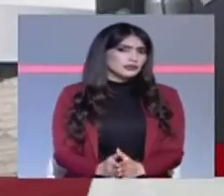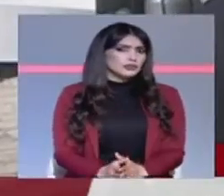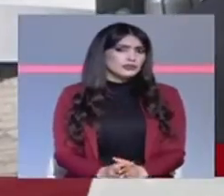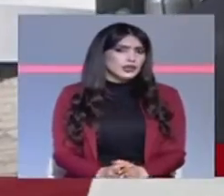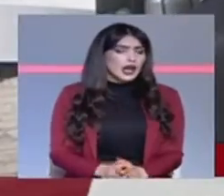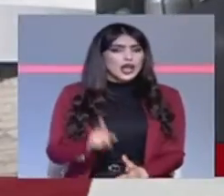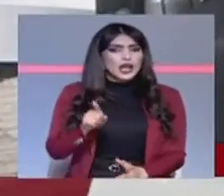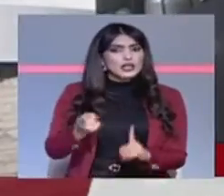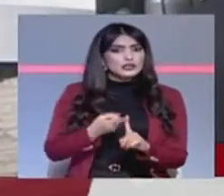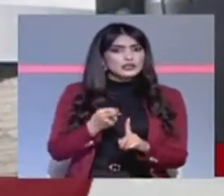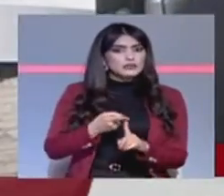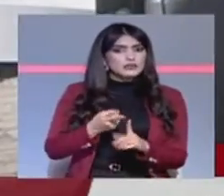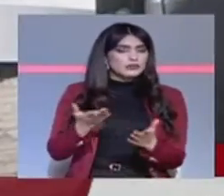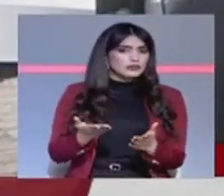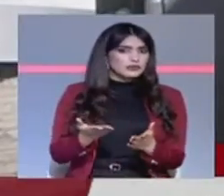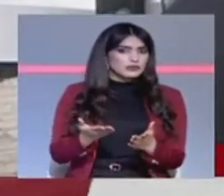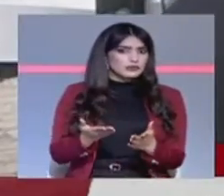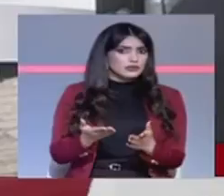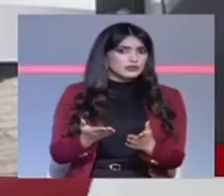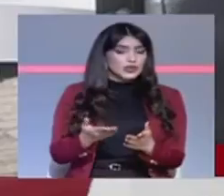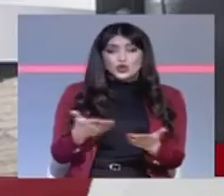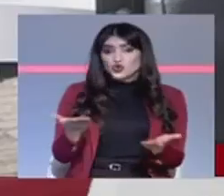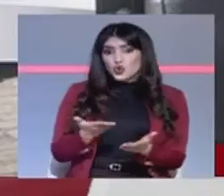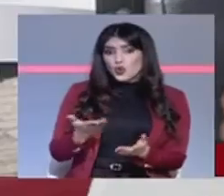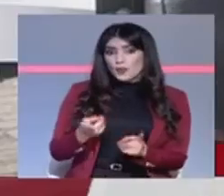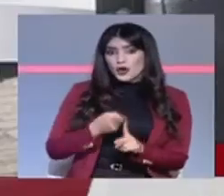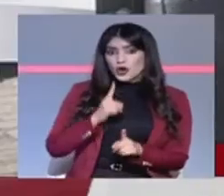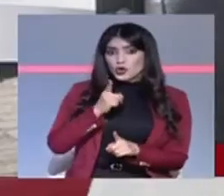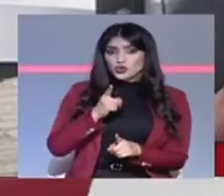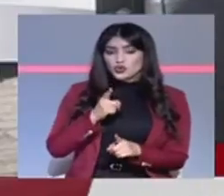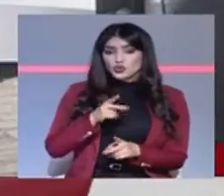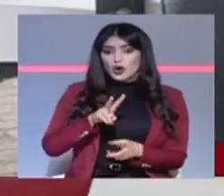بالضبط ميزان الحاجه ينقلوها